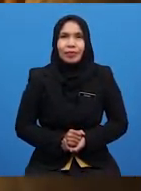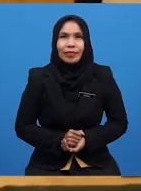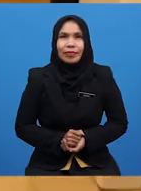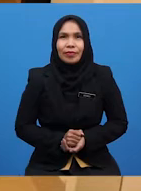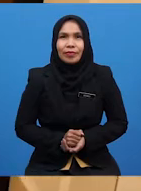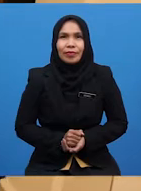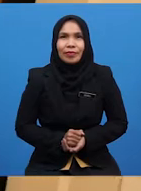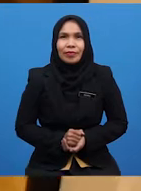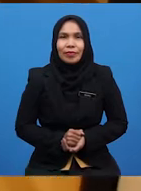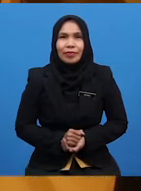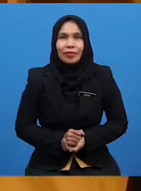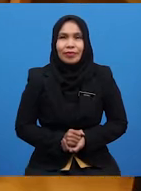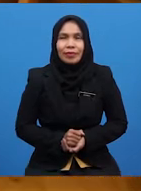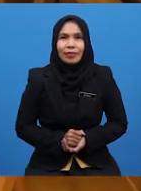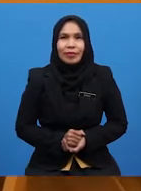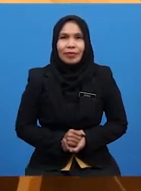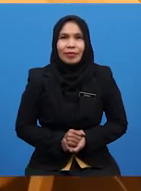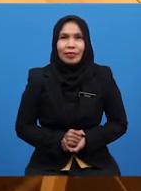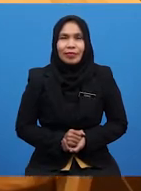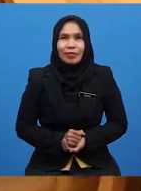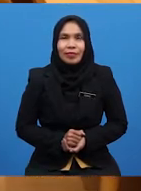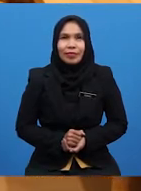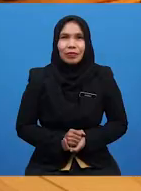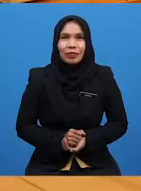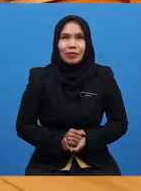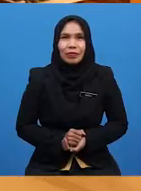hai hai hai kupu-kupu